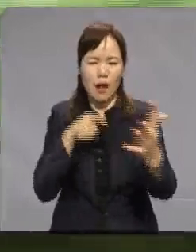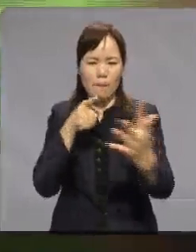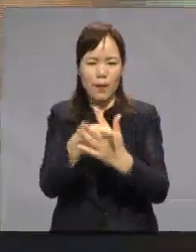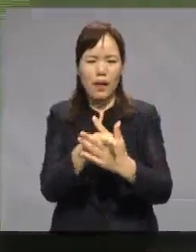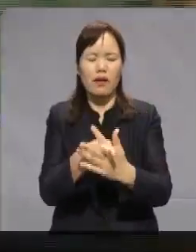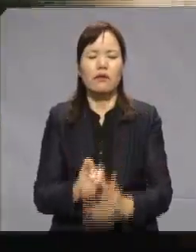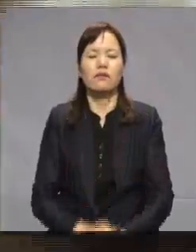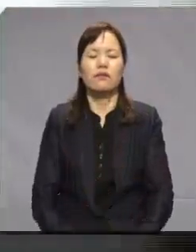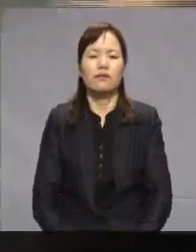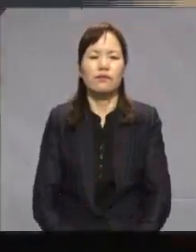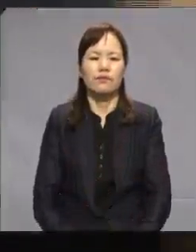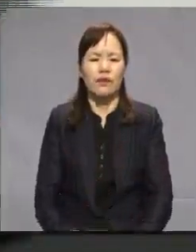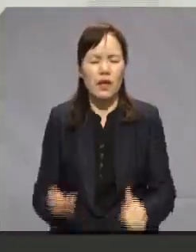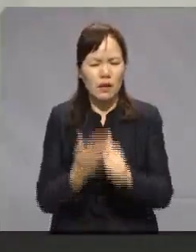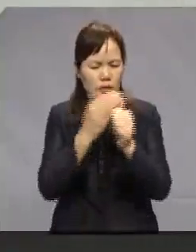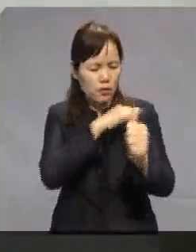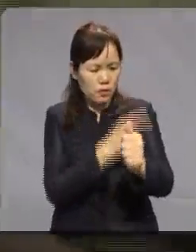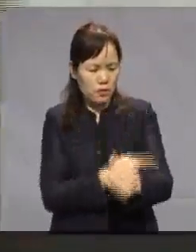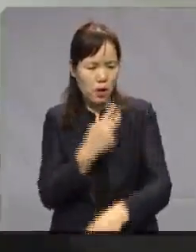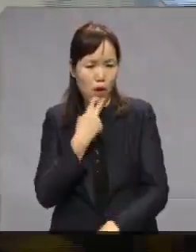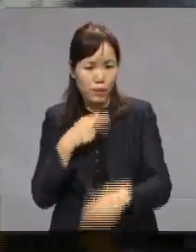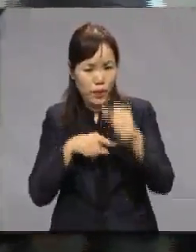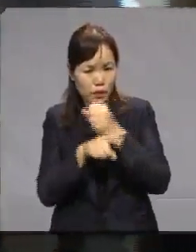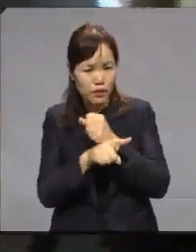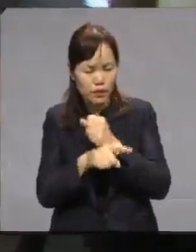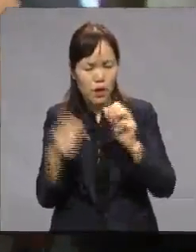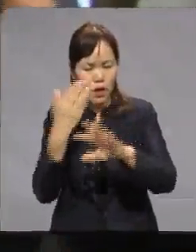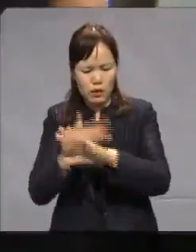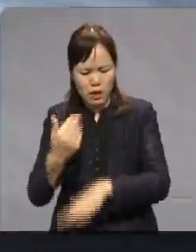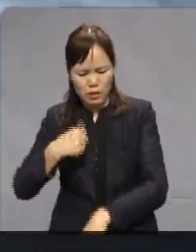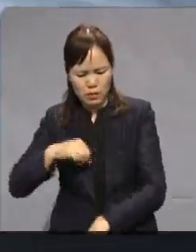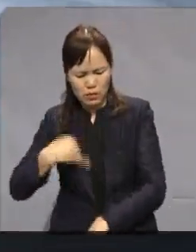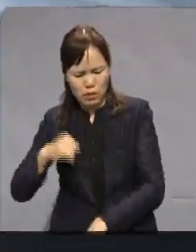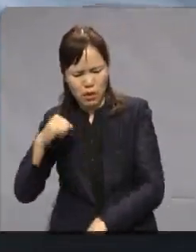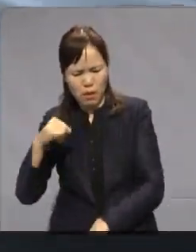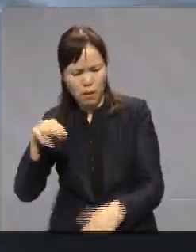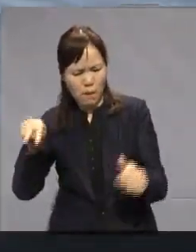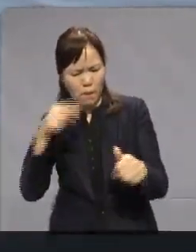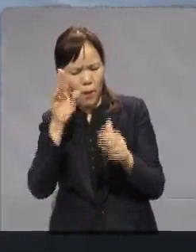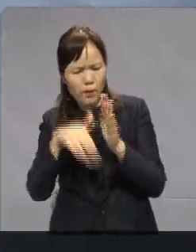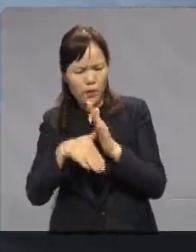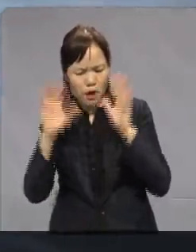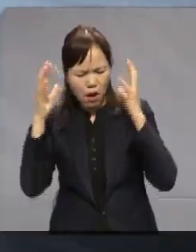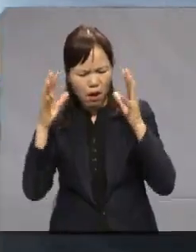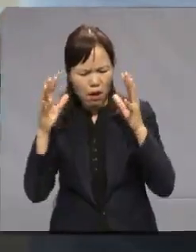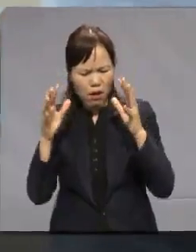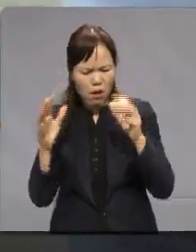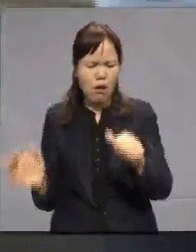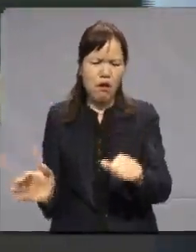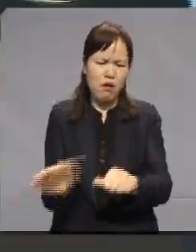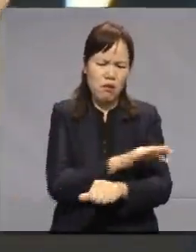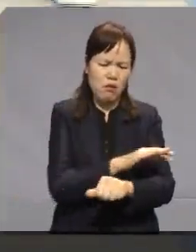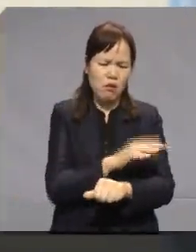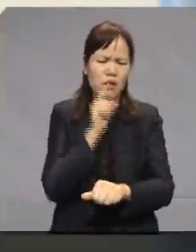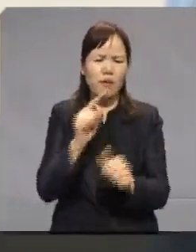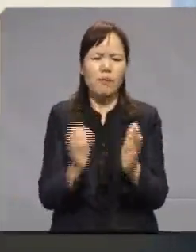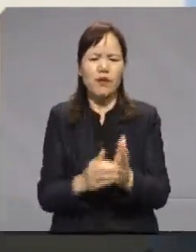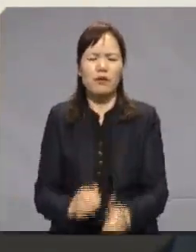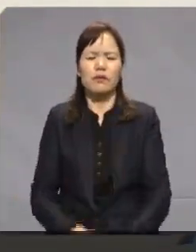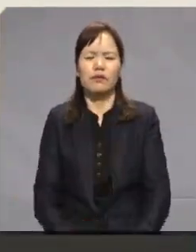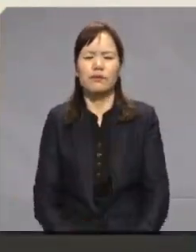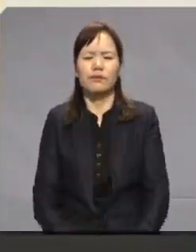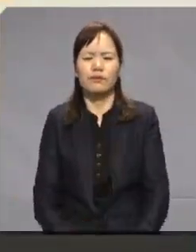사안이라며 양육할 능력이 없다는 이유로 다른 자녀가 지켜보고 있는 가운데 아이를 살해했다고 설명했습니다